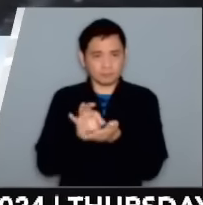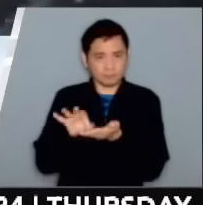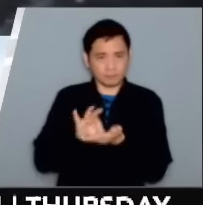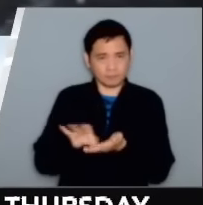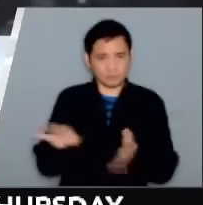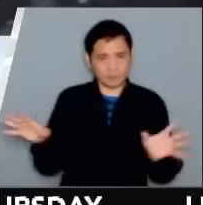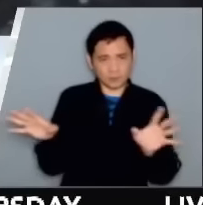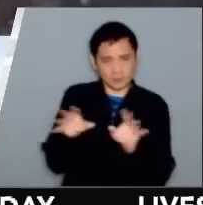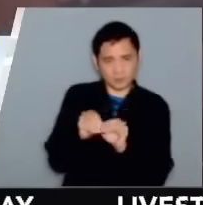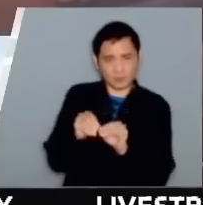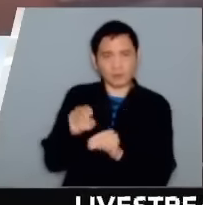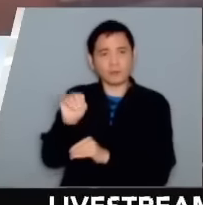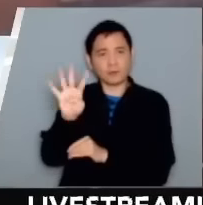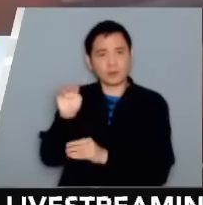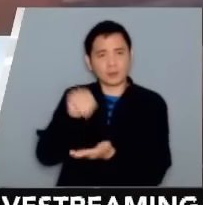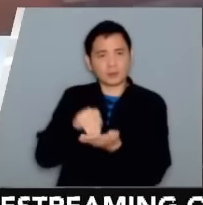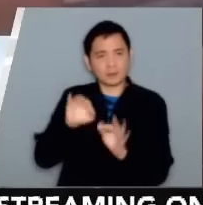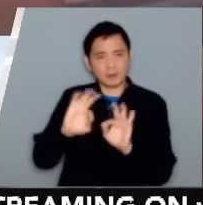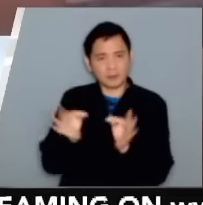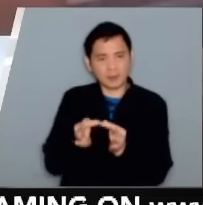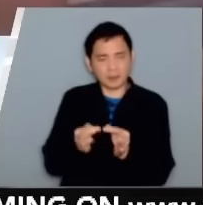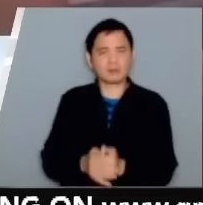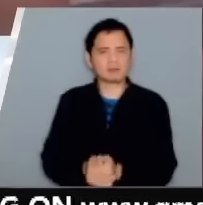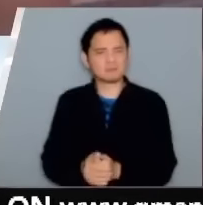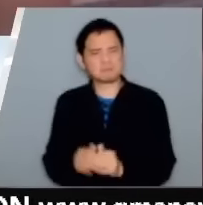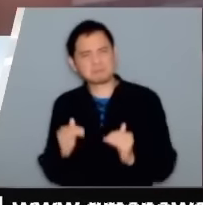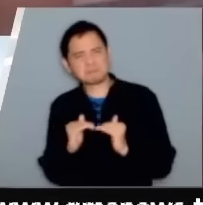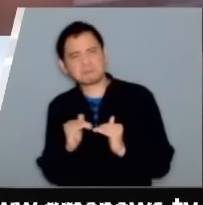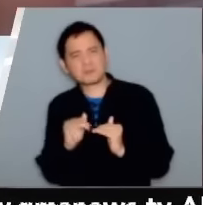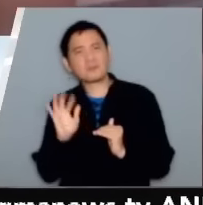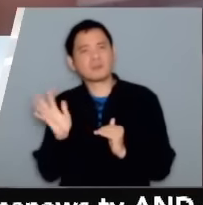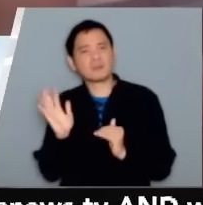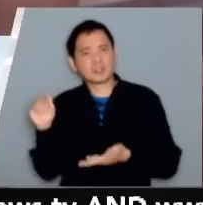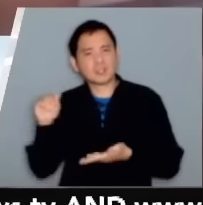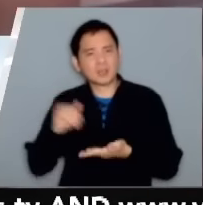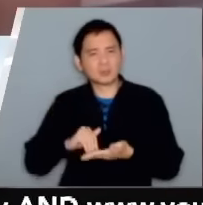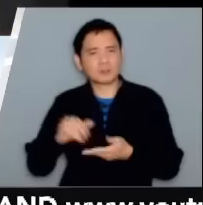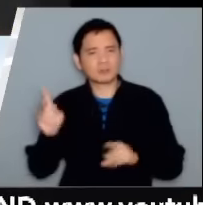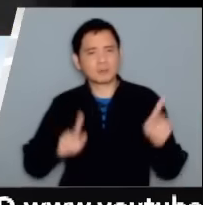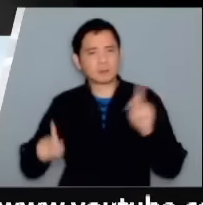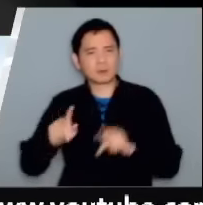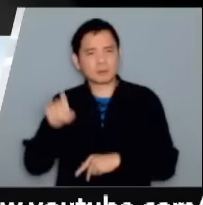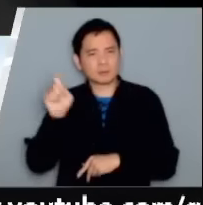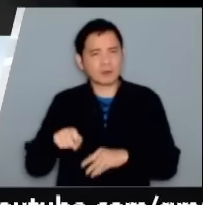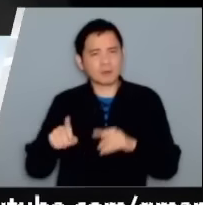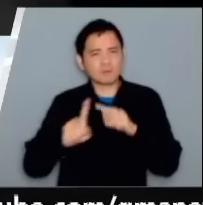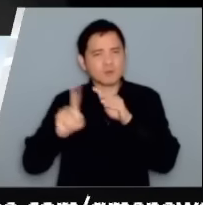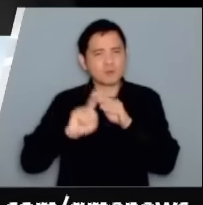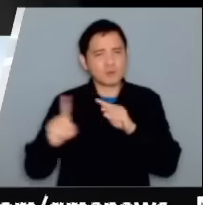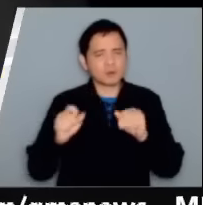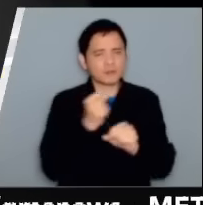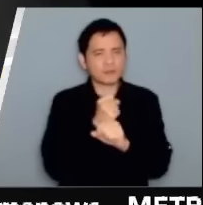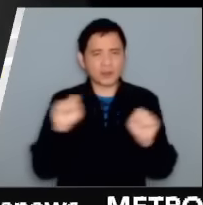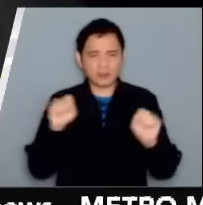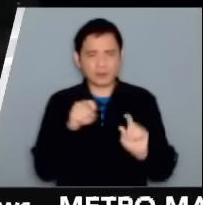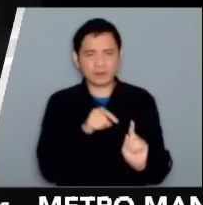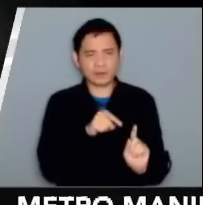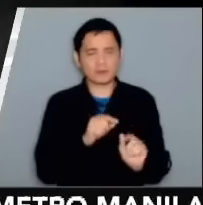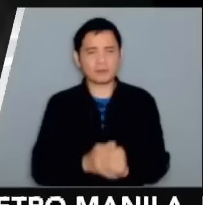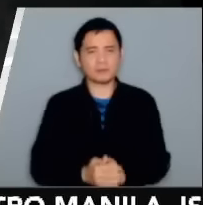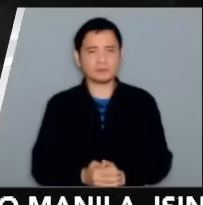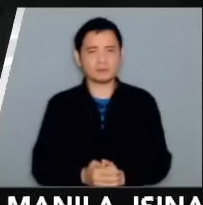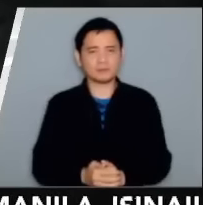mahigit 50,000 na indibidwal ang kinailangang ilikas sa kasagsagan ng bagyong karina ito ang unang bal EJ